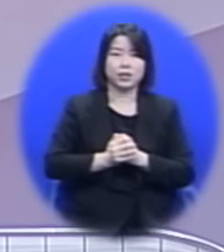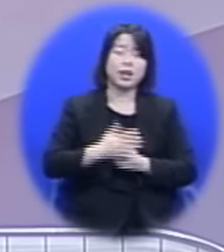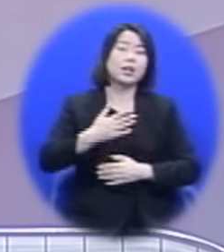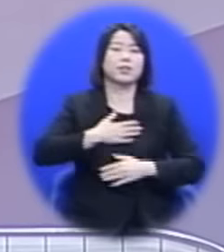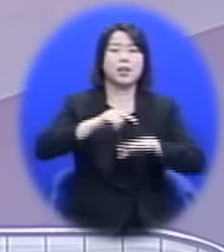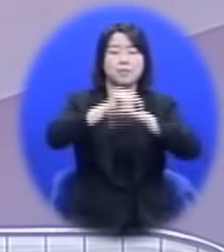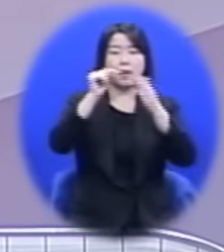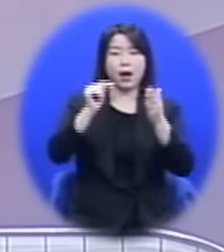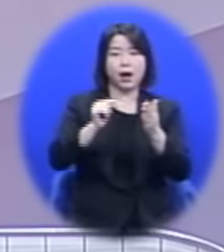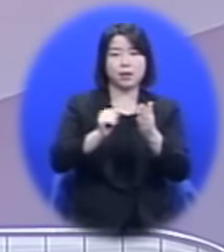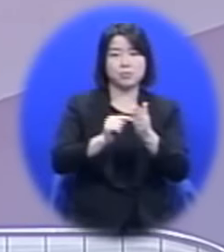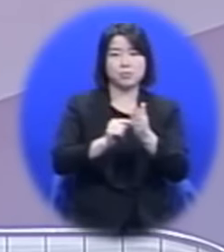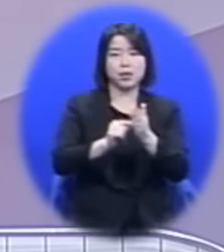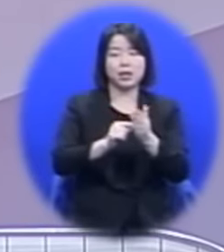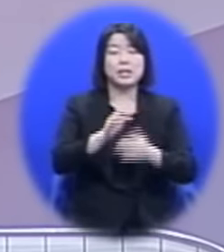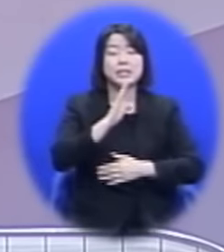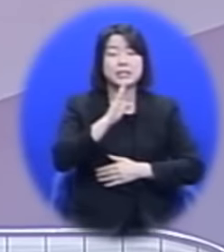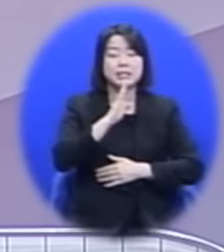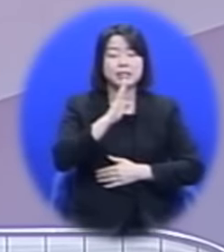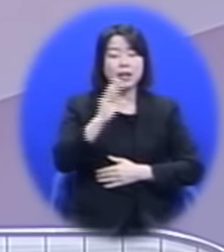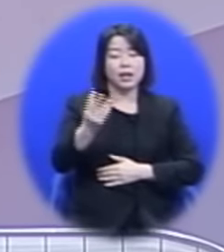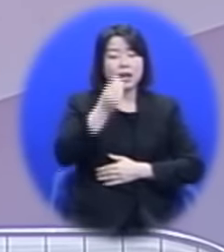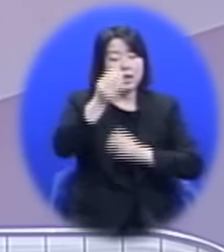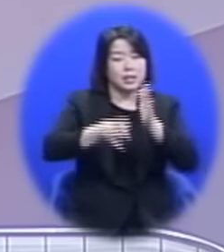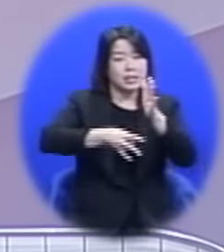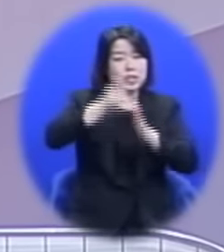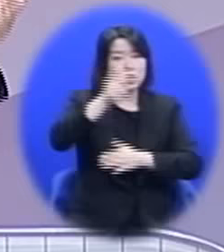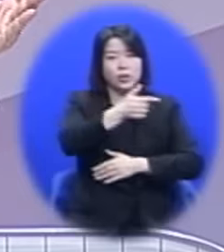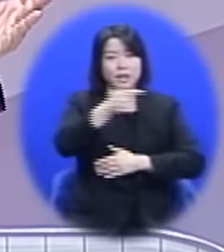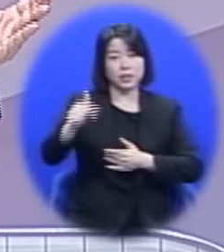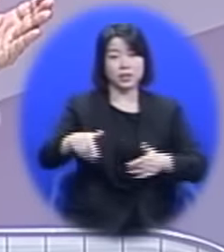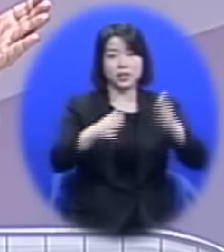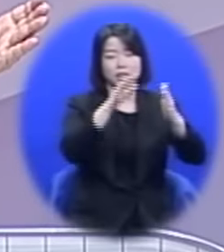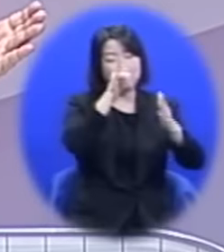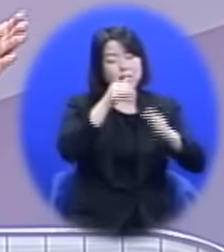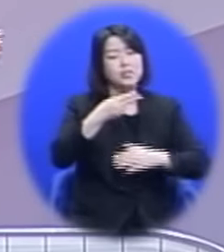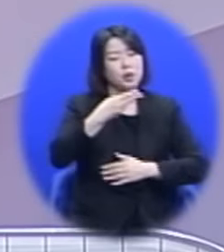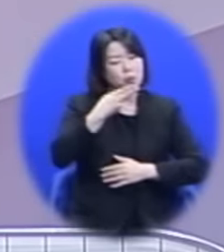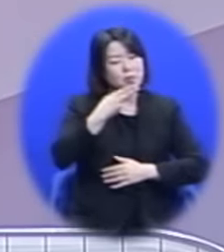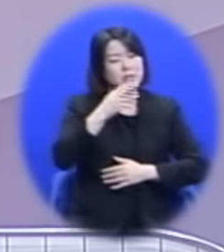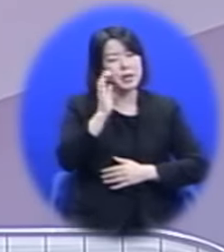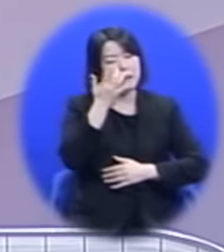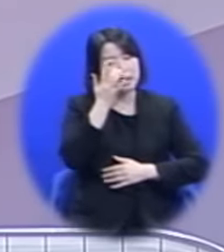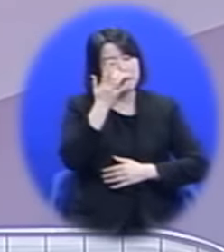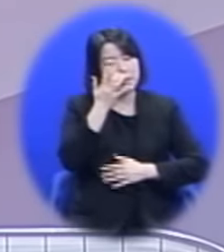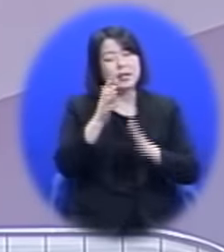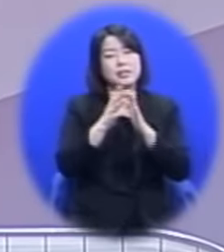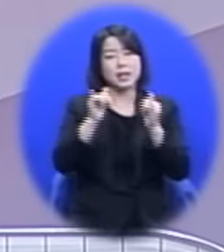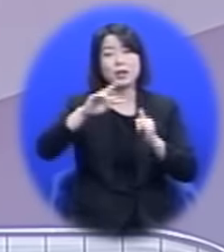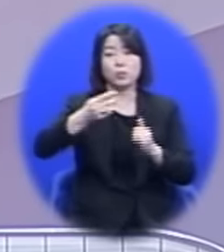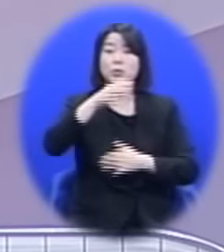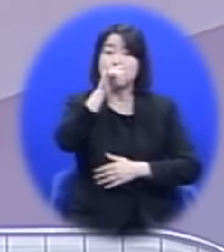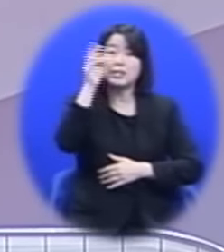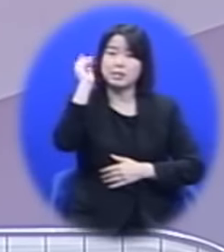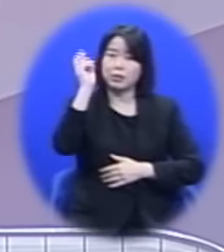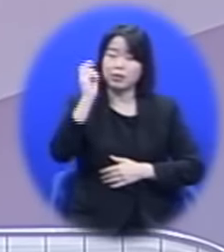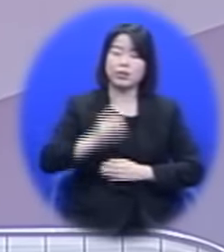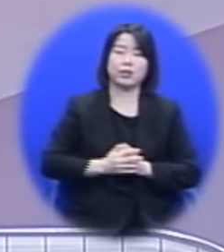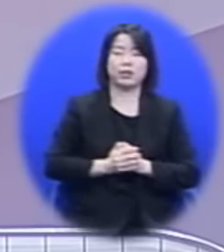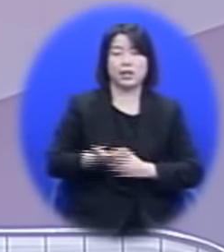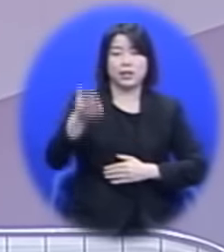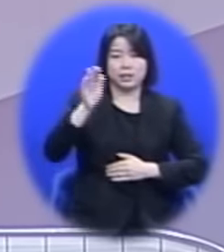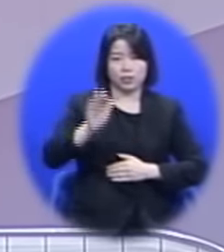내 마음에 전자 시온의 대로가 있는지 아직도 애매한 사람도 혹시 있을 것입니다.